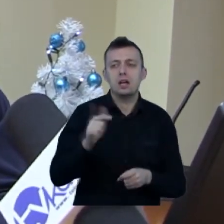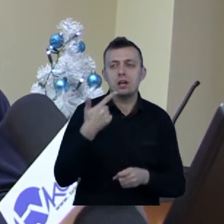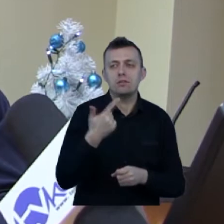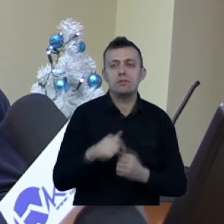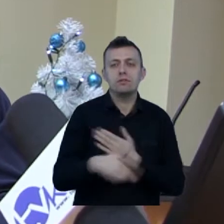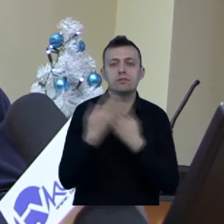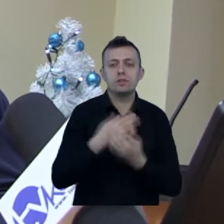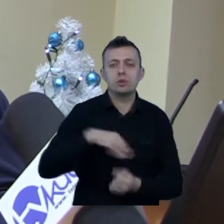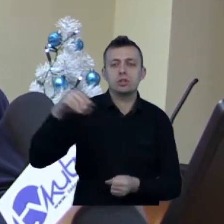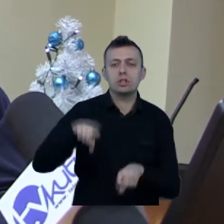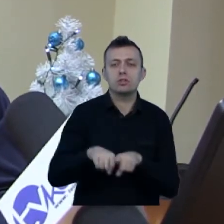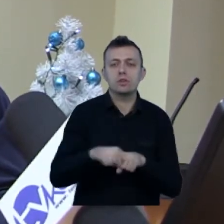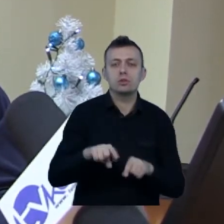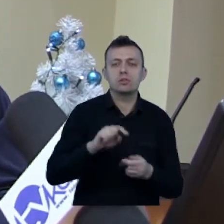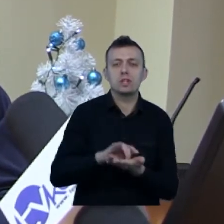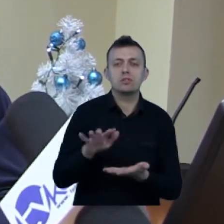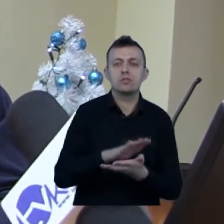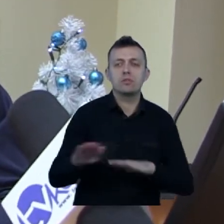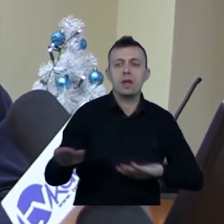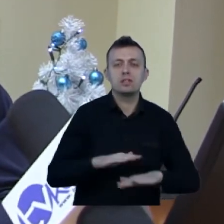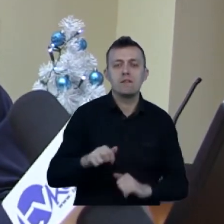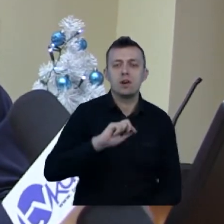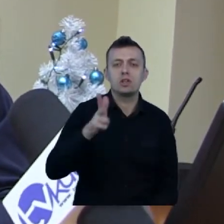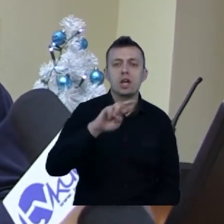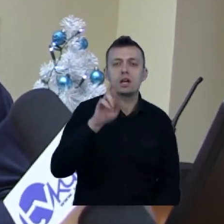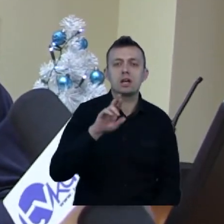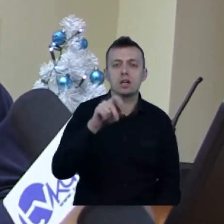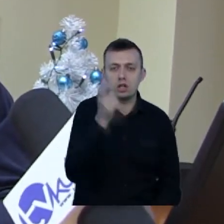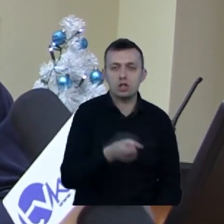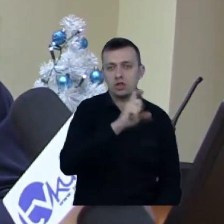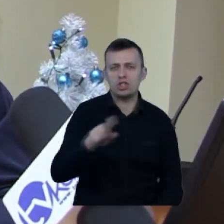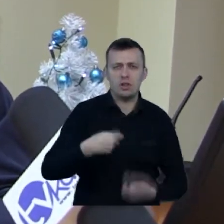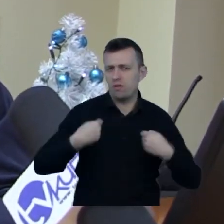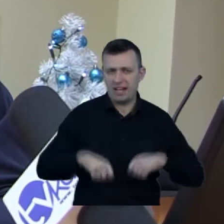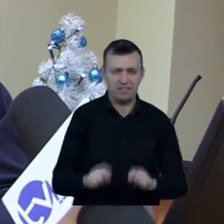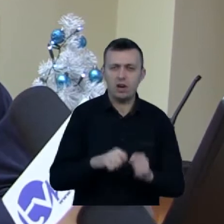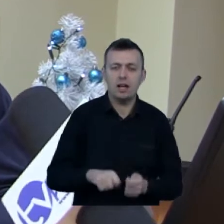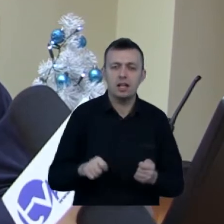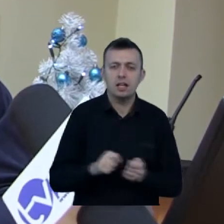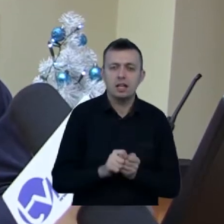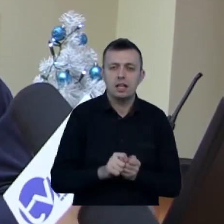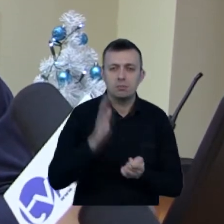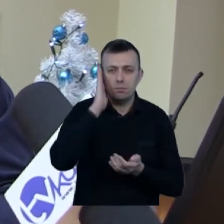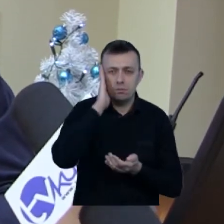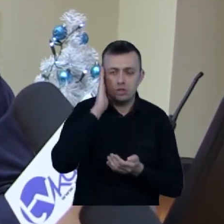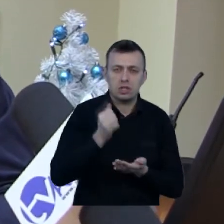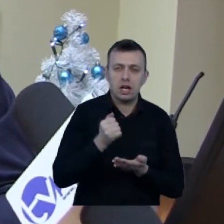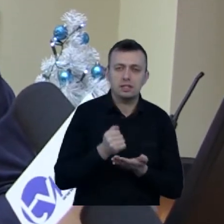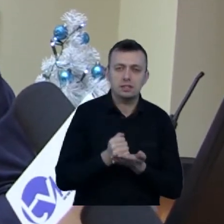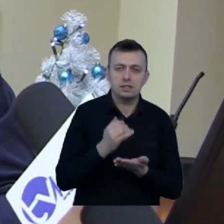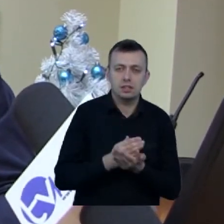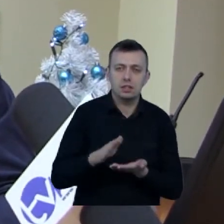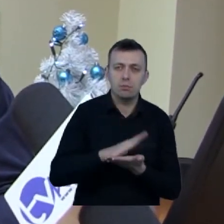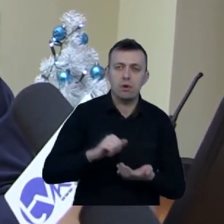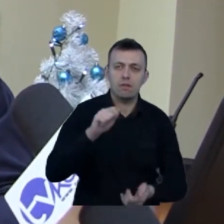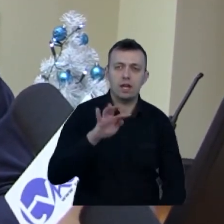tym razem na autostradzie, na wysokości miejscowości Krzyżanówek, kierowca Fiata Renault, mieszkaniec